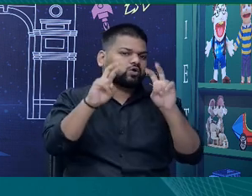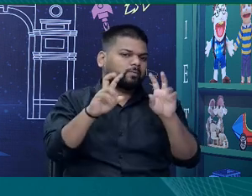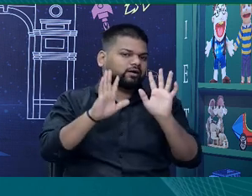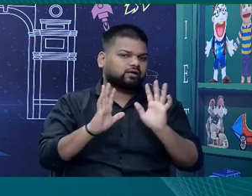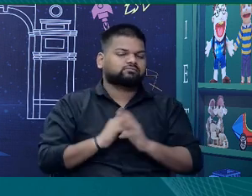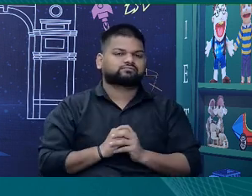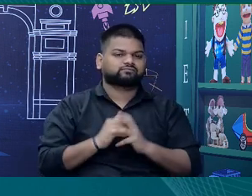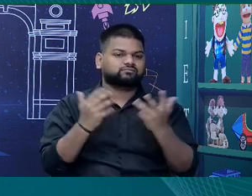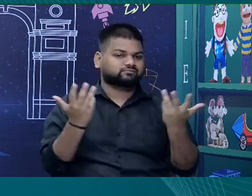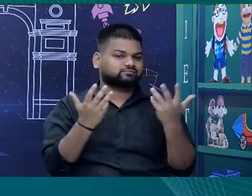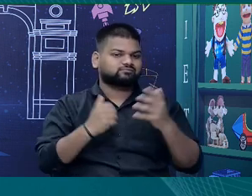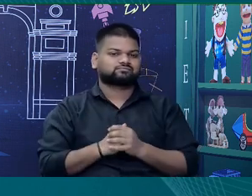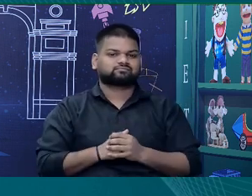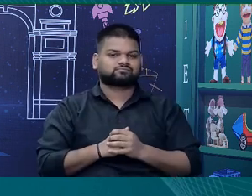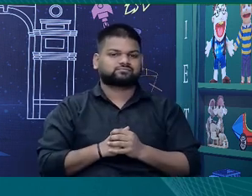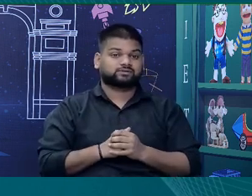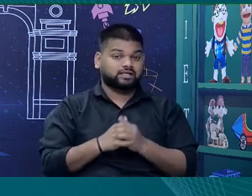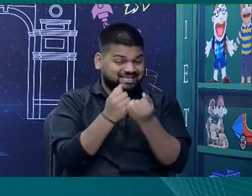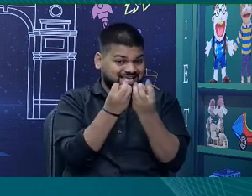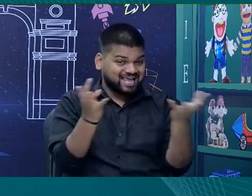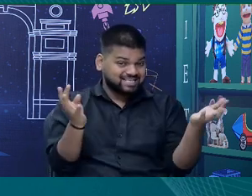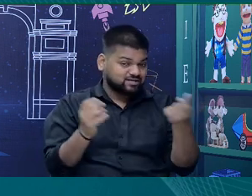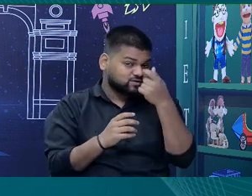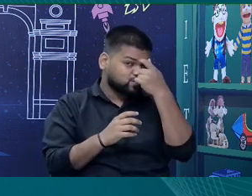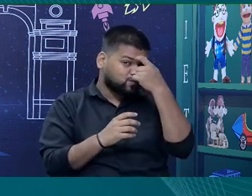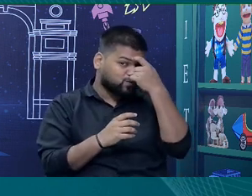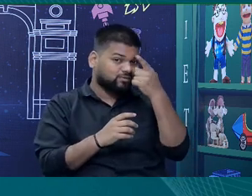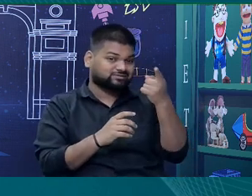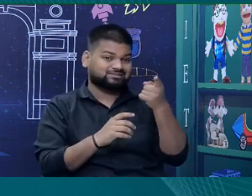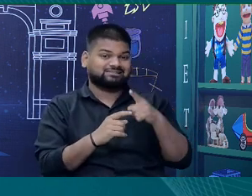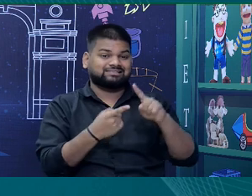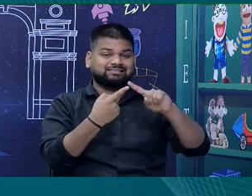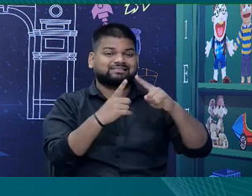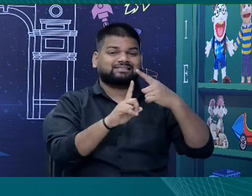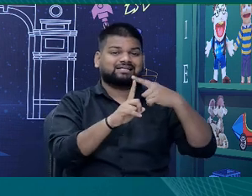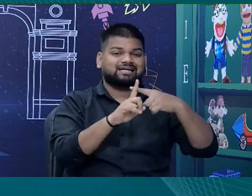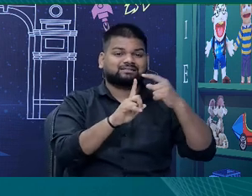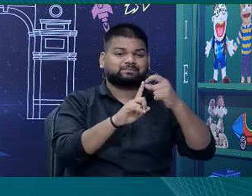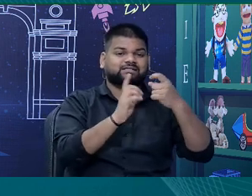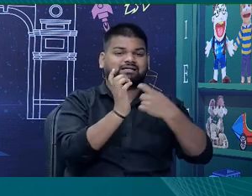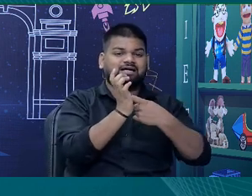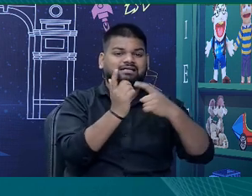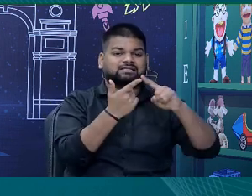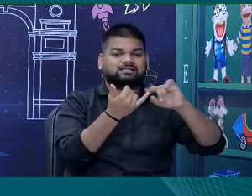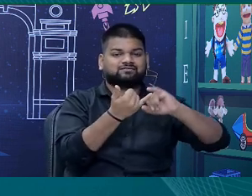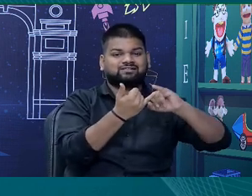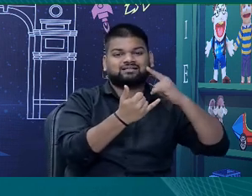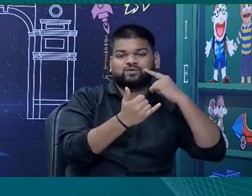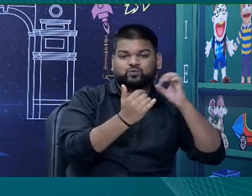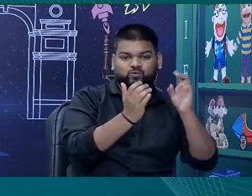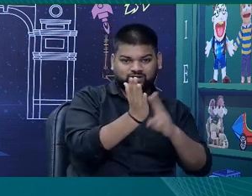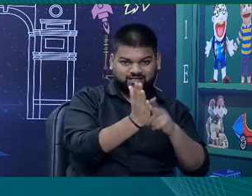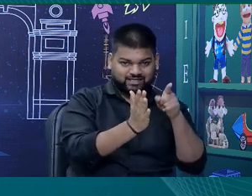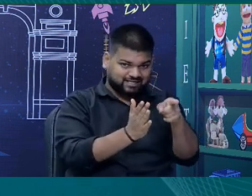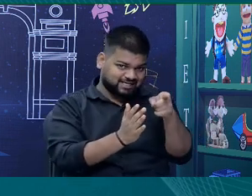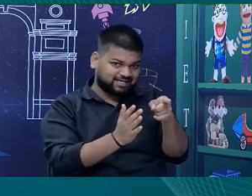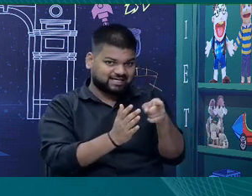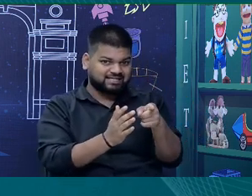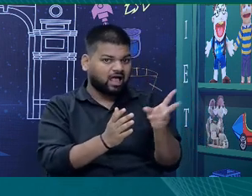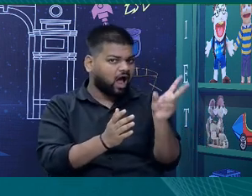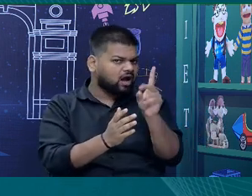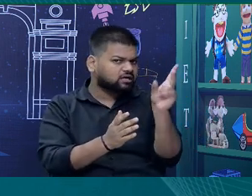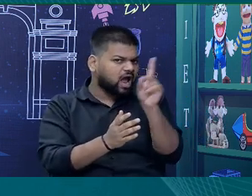है कॉम्पोनेंट्स ऑफ एन एक्सप्रेशन यानी एक्सप्रेशन के कॉम्पोनेंट्स क्या-क्या होते हैं तो इसको समझना के लिए हमने क्या किया है एक एक्सप्रेशन